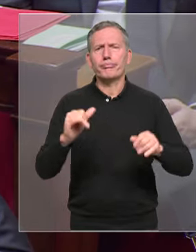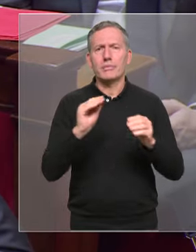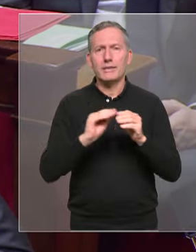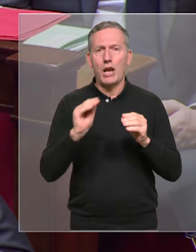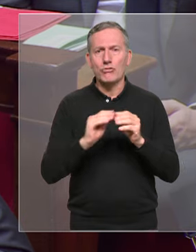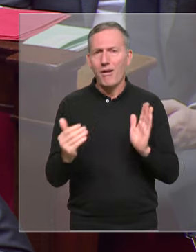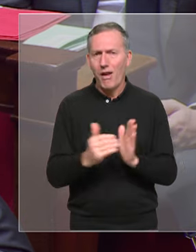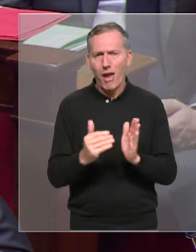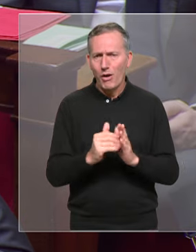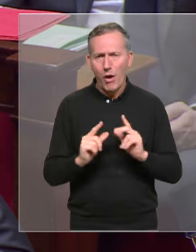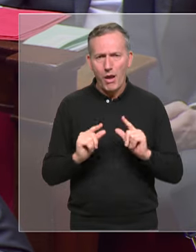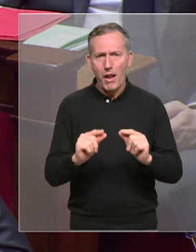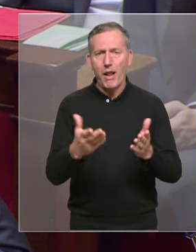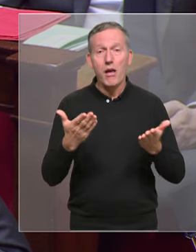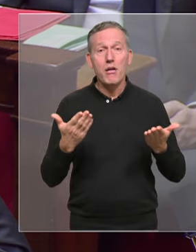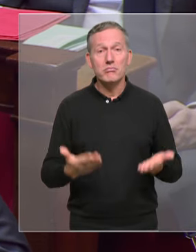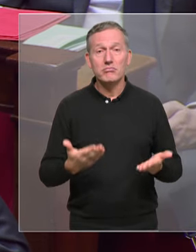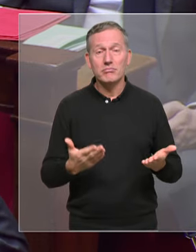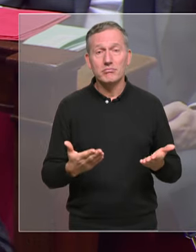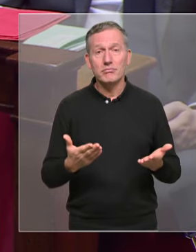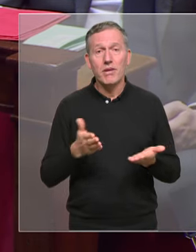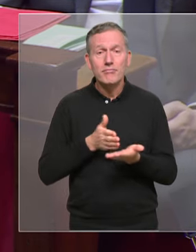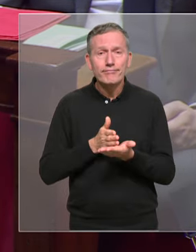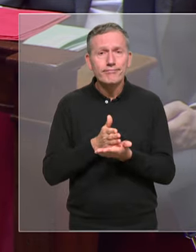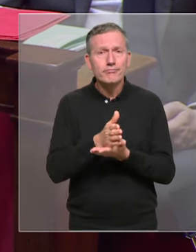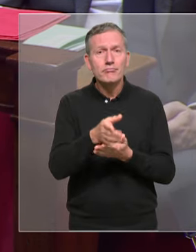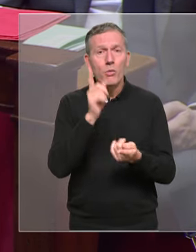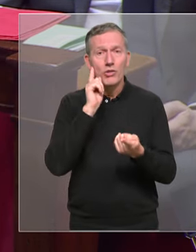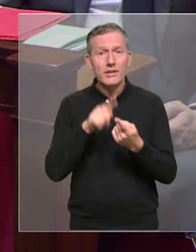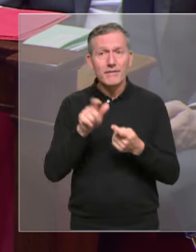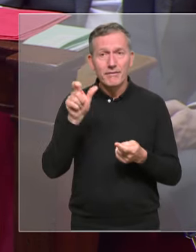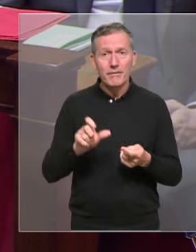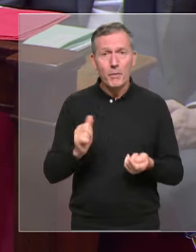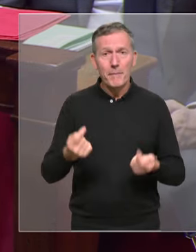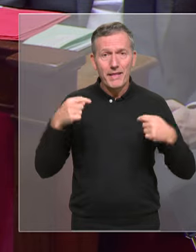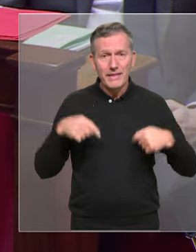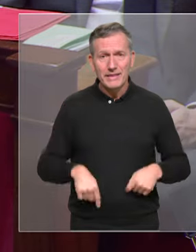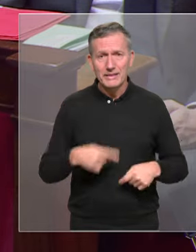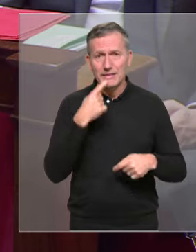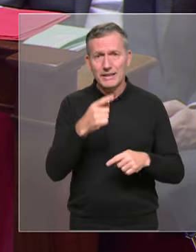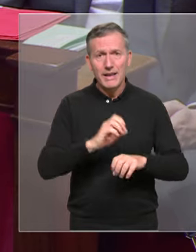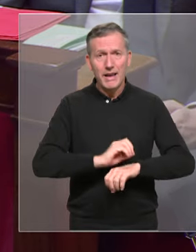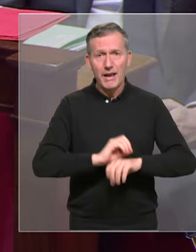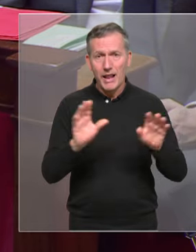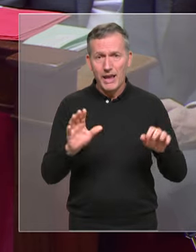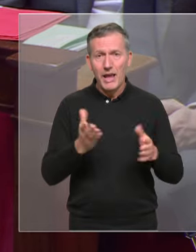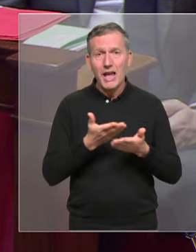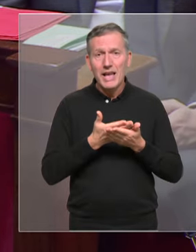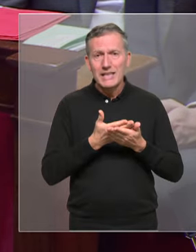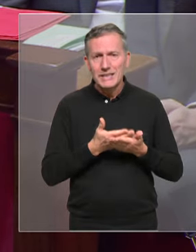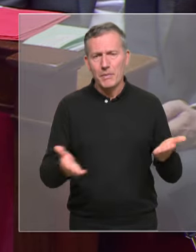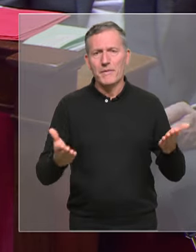le territoire national. Aujourd'hui, la feuille de route portée par notre Premier ministre est claire.